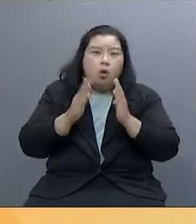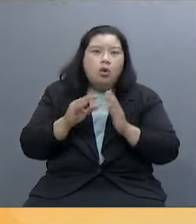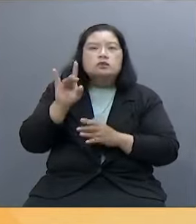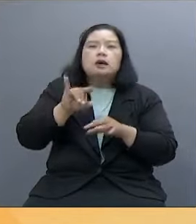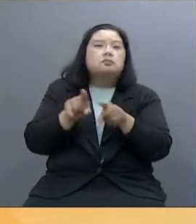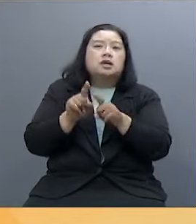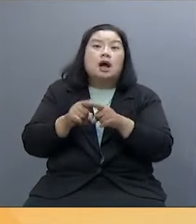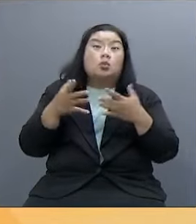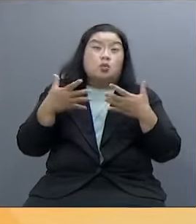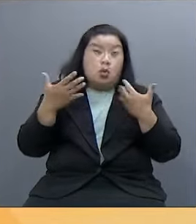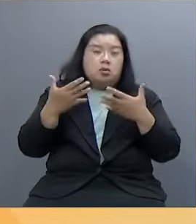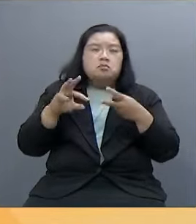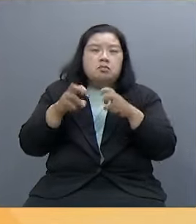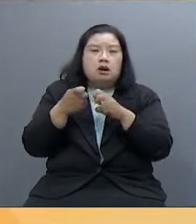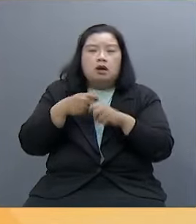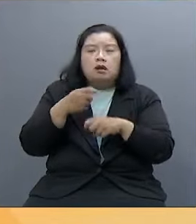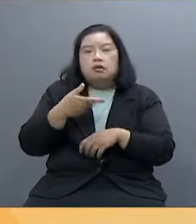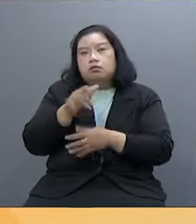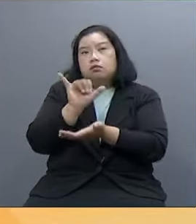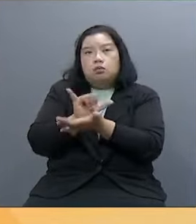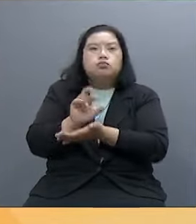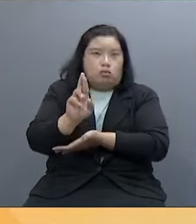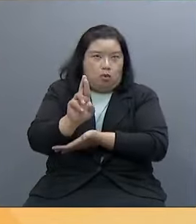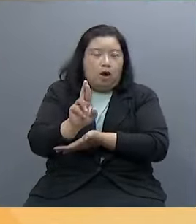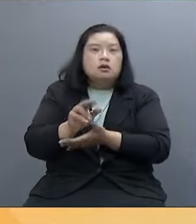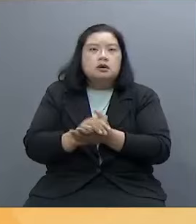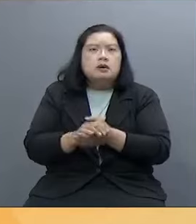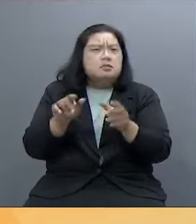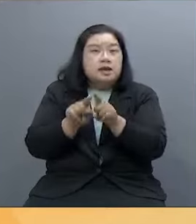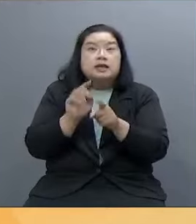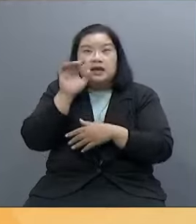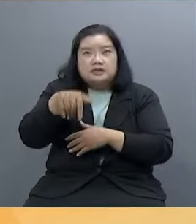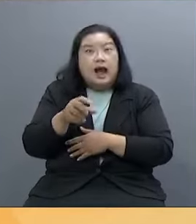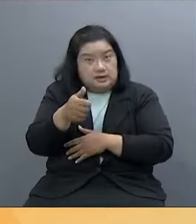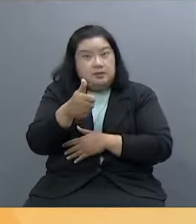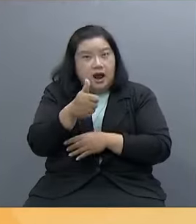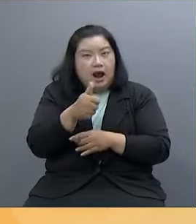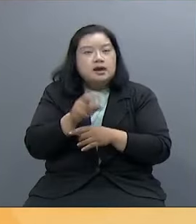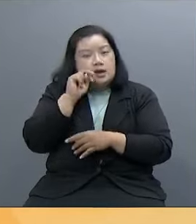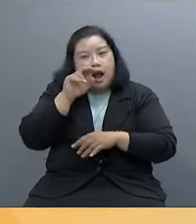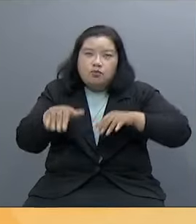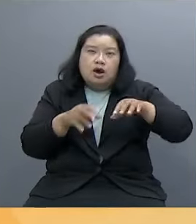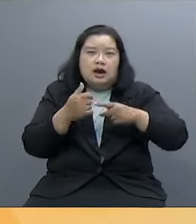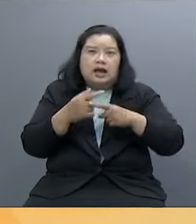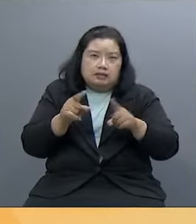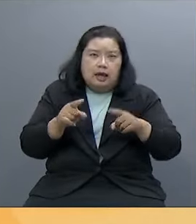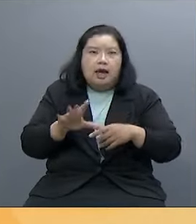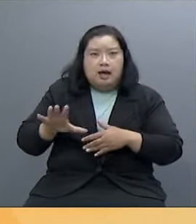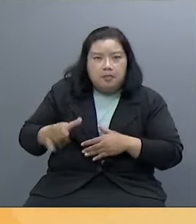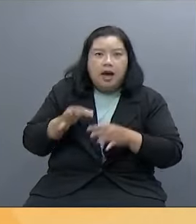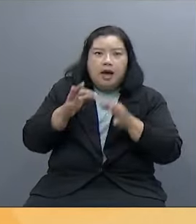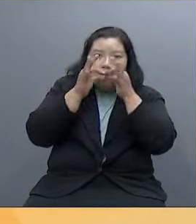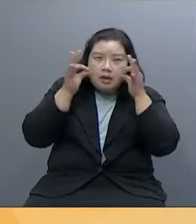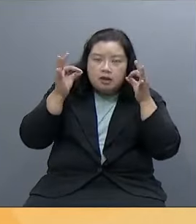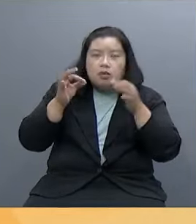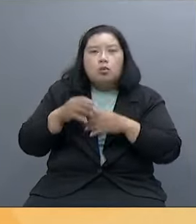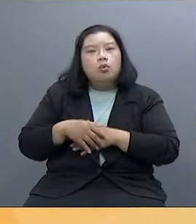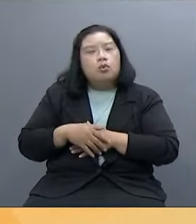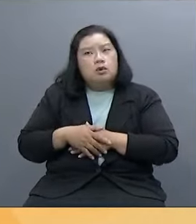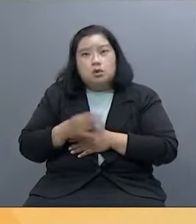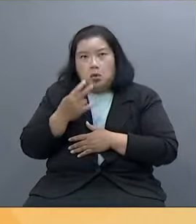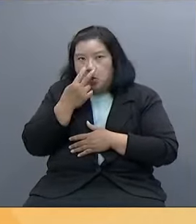คะคุณผู้ชมก็ระมัดระวังไว้อย่างช้างเนี่ยน่าจะลงไปแช่น้ำได้แต่อย่างสุนัขหรือว่าแมวที่อยู่ตามบ้านเนี่ยคุณผู้ชมสังเกตเอาสักหน่อยบาง